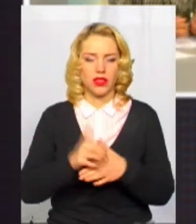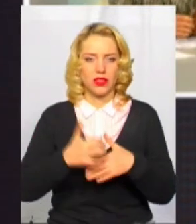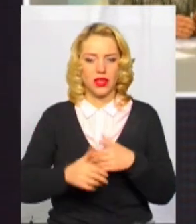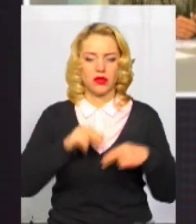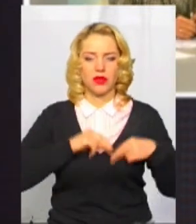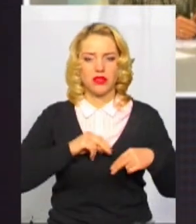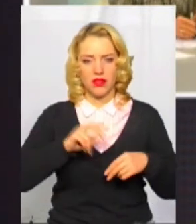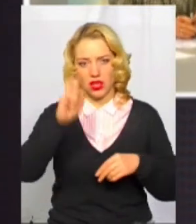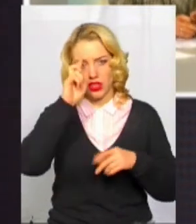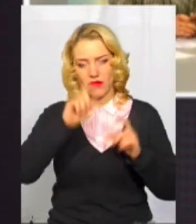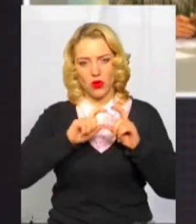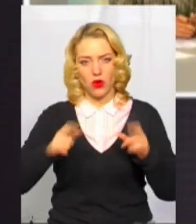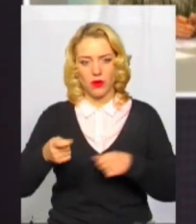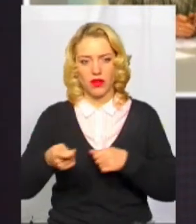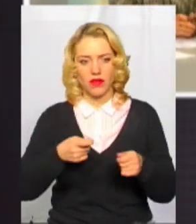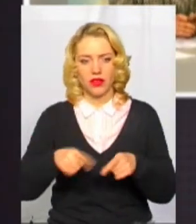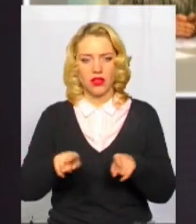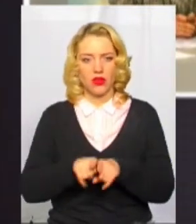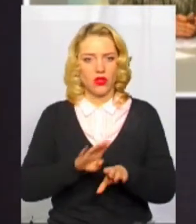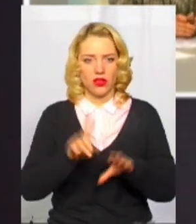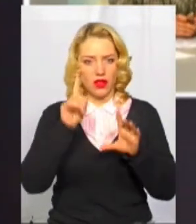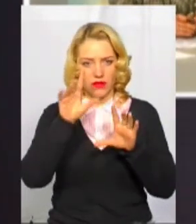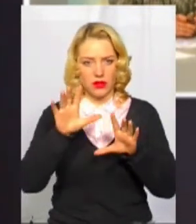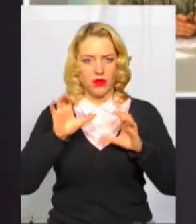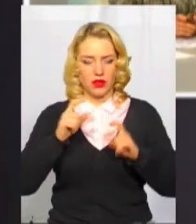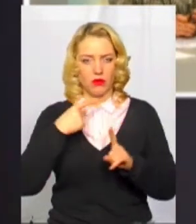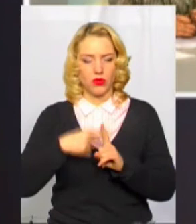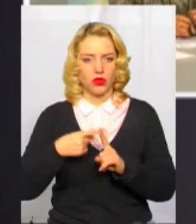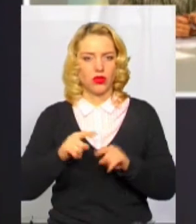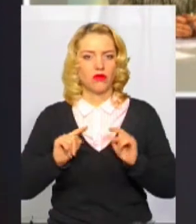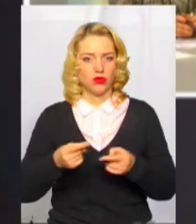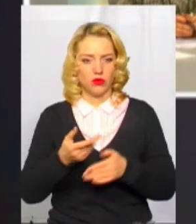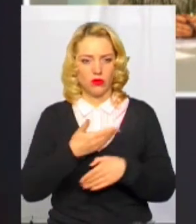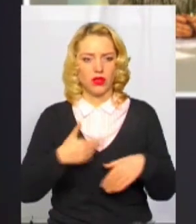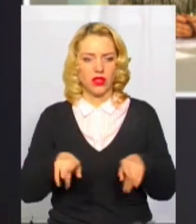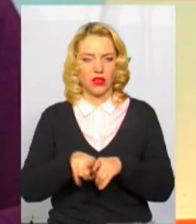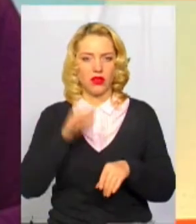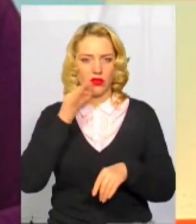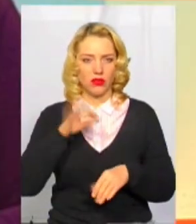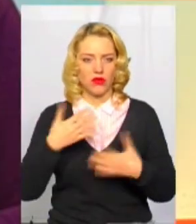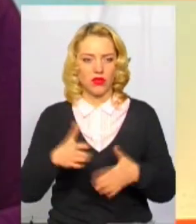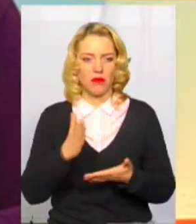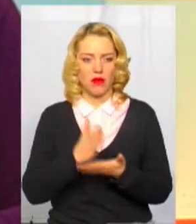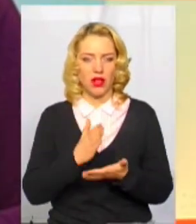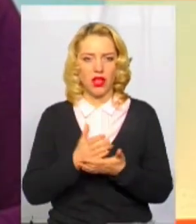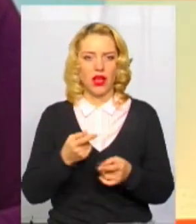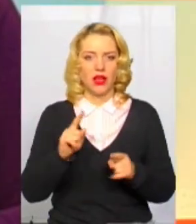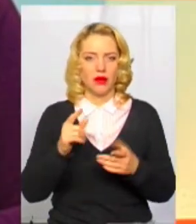працівників державних органів влади теж не дуже восприйнялось позитивно. Чому? Ми такий досвід вже мали. І виходить,